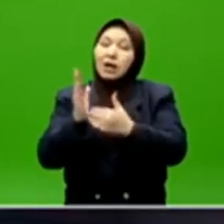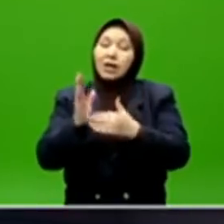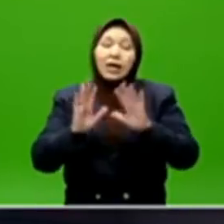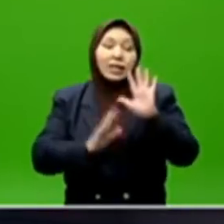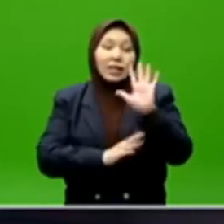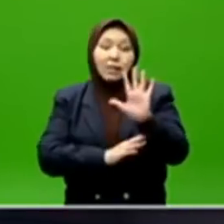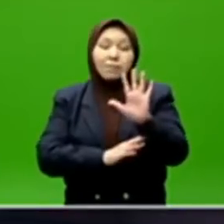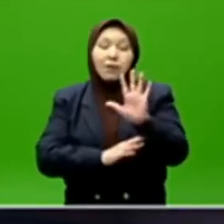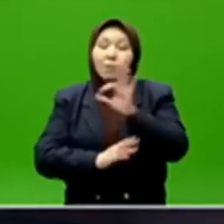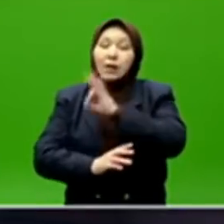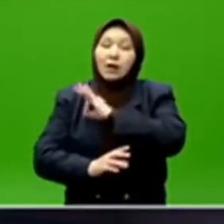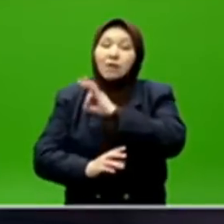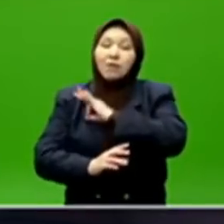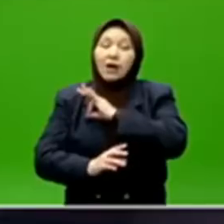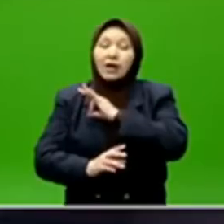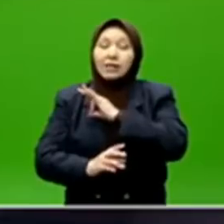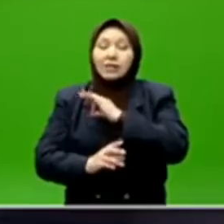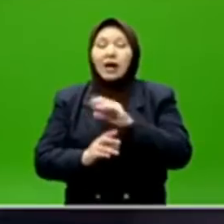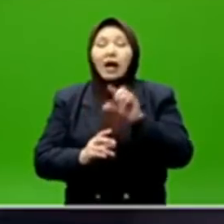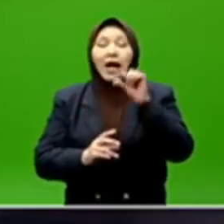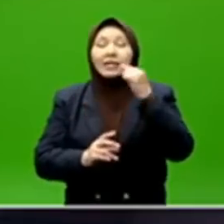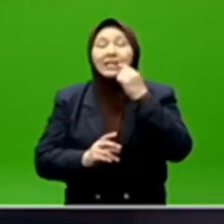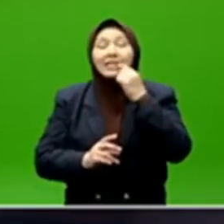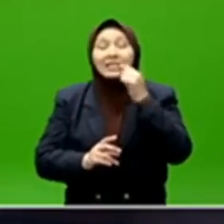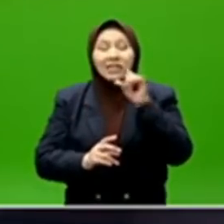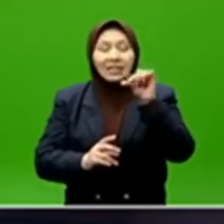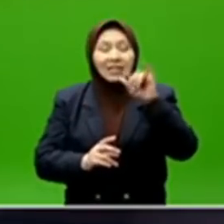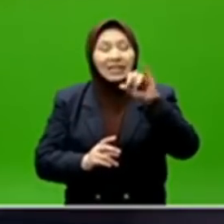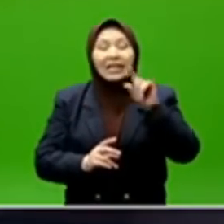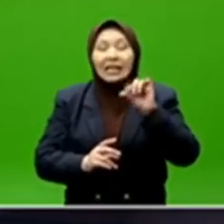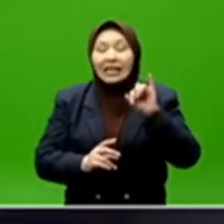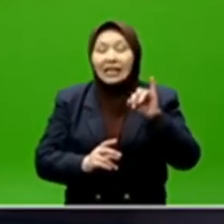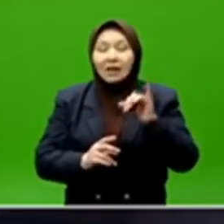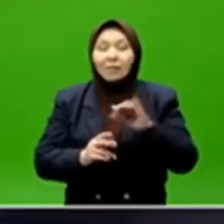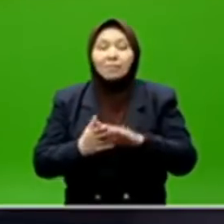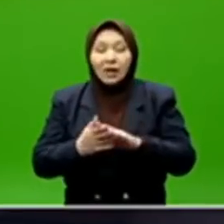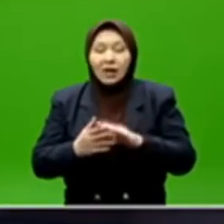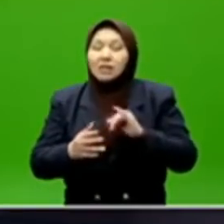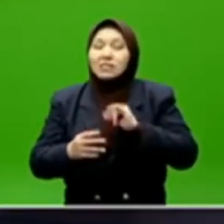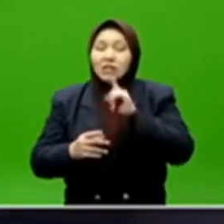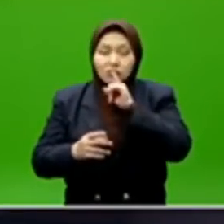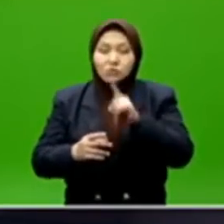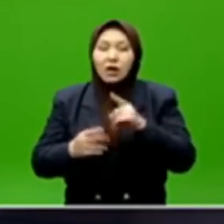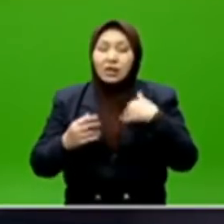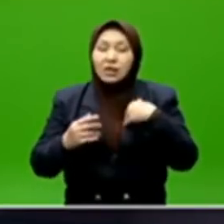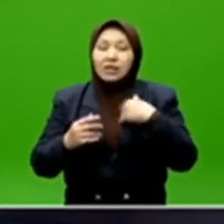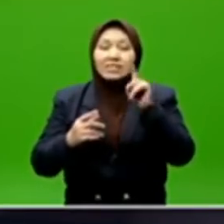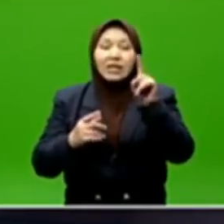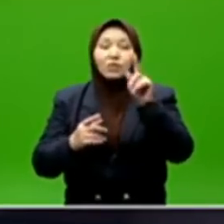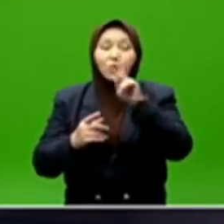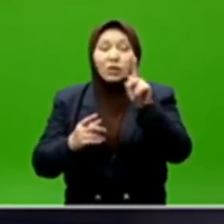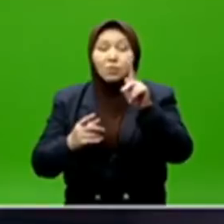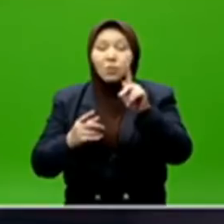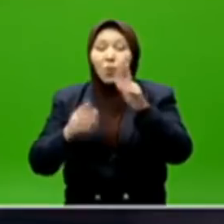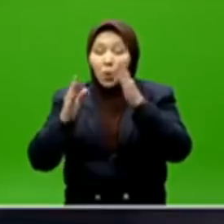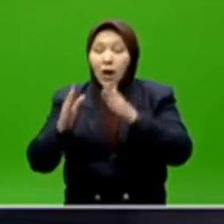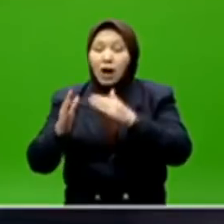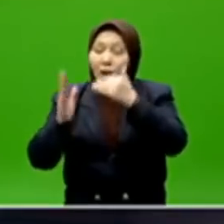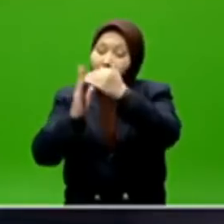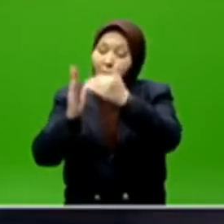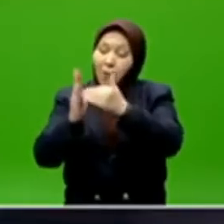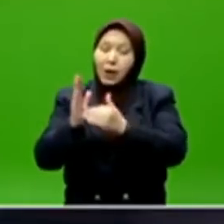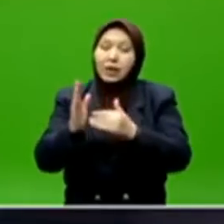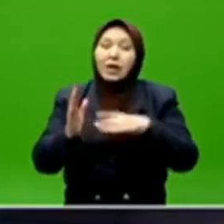5 manfaat gigi. Oh, contohnya, kan, 5 manfaat gigi. Saya yakin kalau ada 1,000 orang senaraikan,